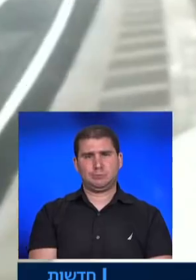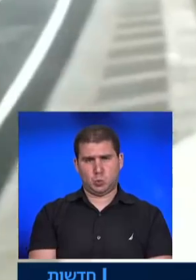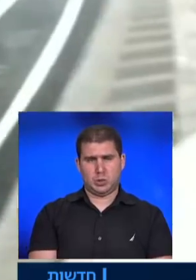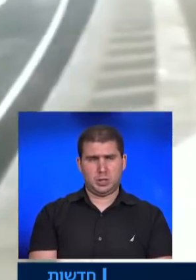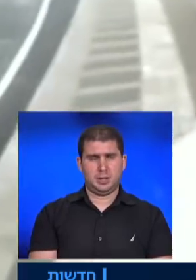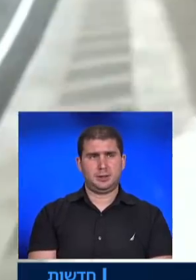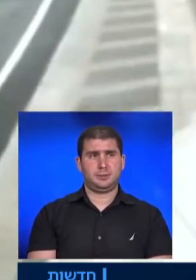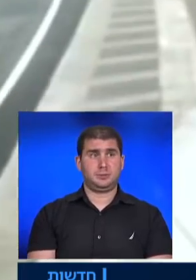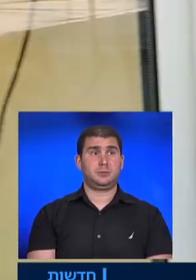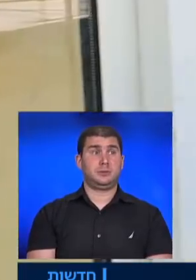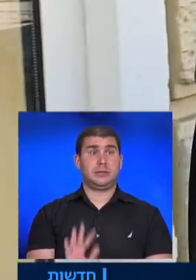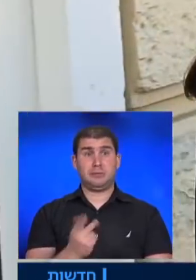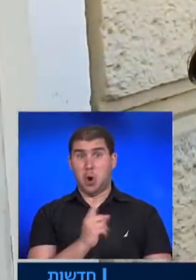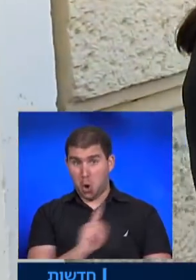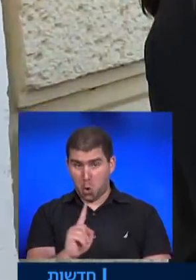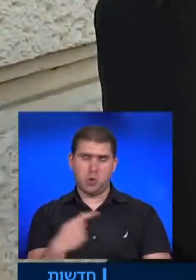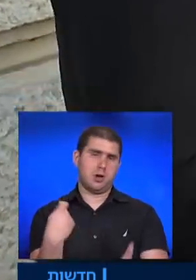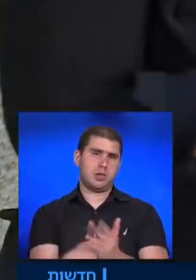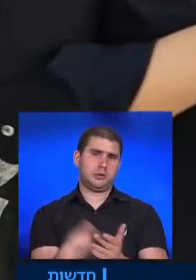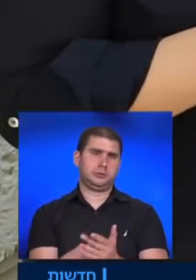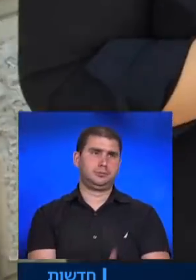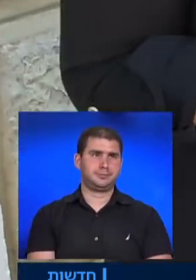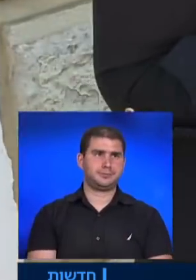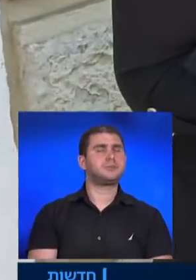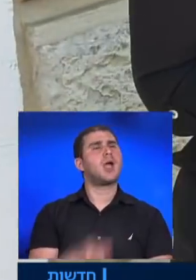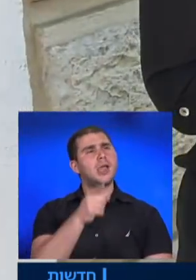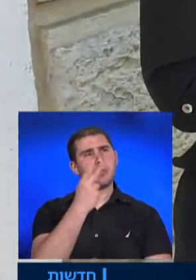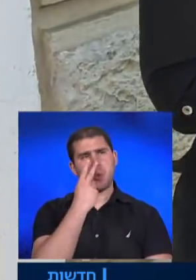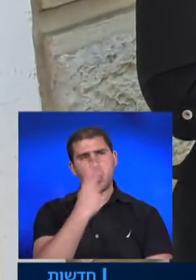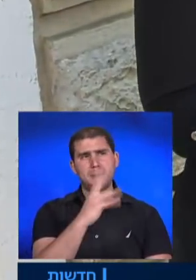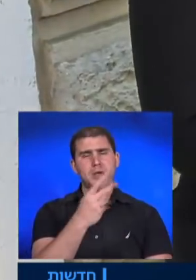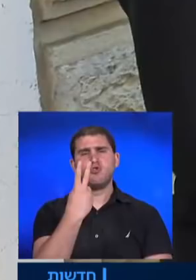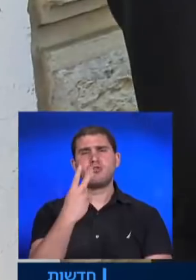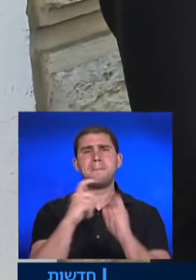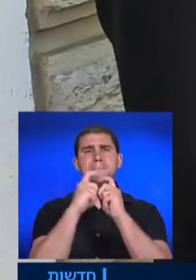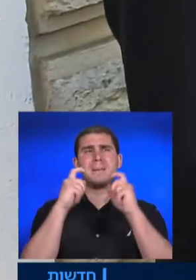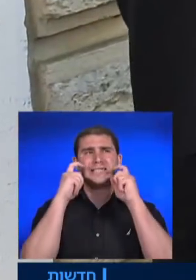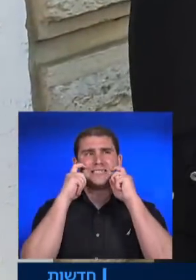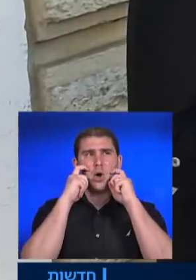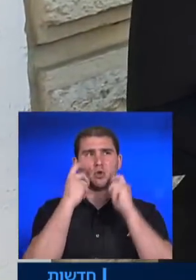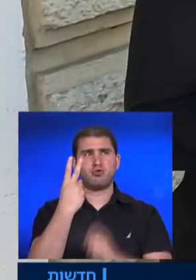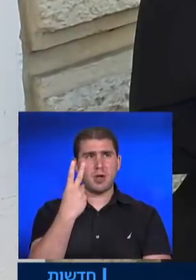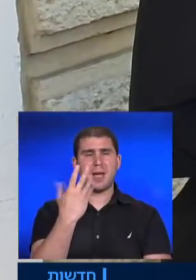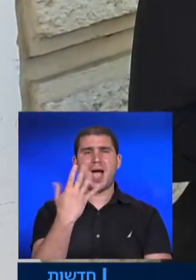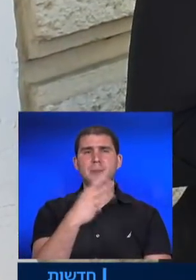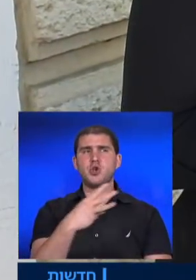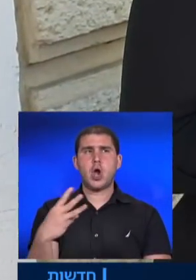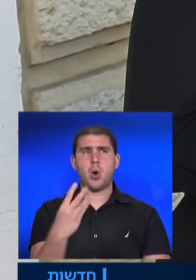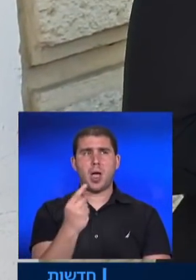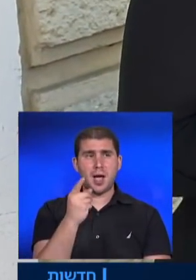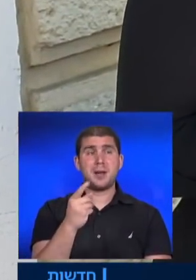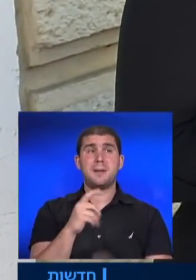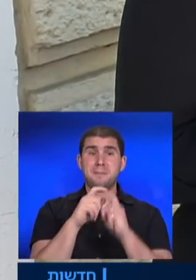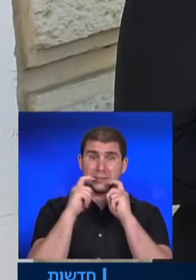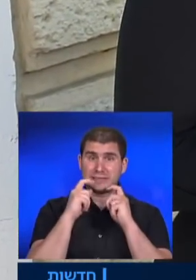ואם לא יהיו גם כנסות. כמו שאתם יכולים לראות, 2 מסכות חירורגיות, 5 אירו. מסכה איכותית,